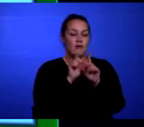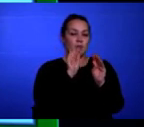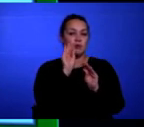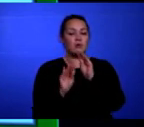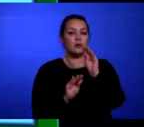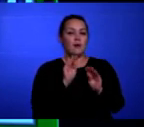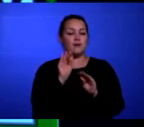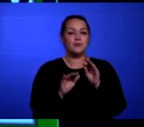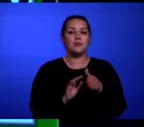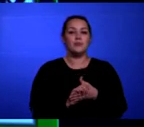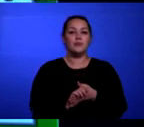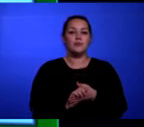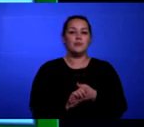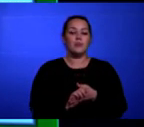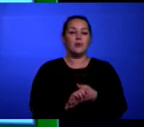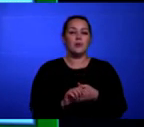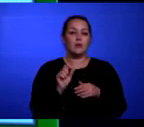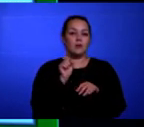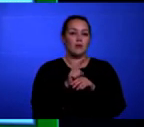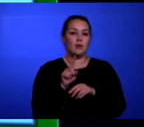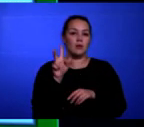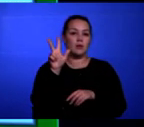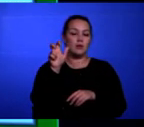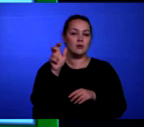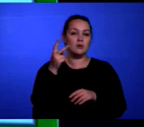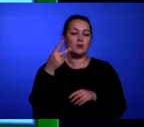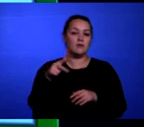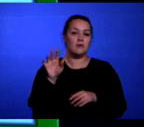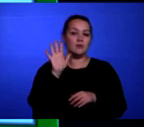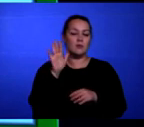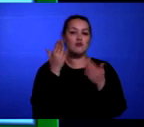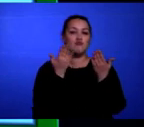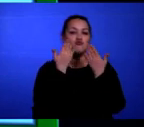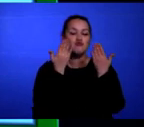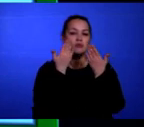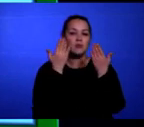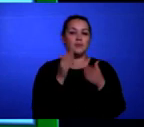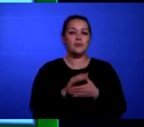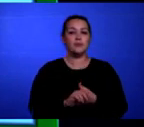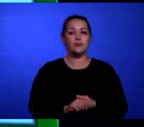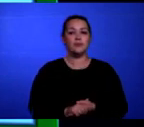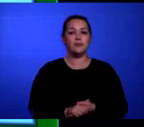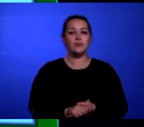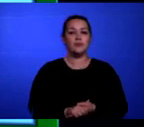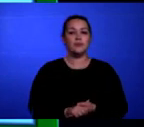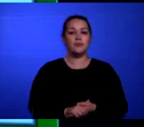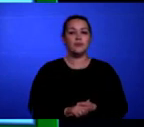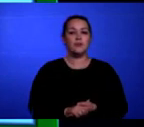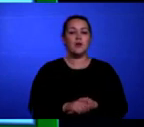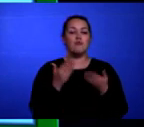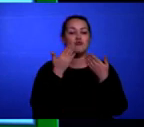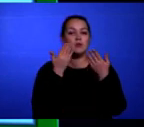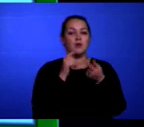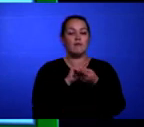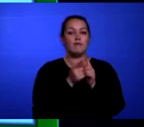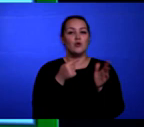упражнение 325 прочитаем заданием прочитайте вместо точек подберите